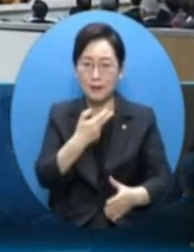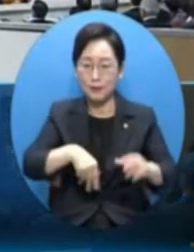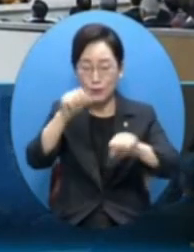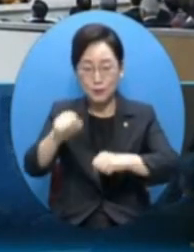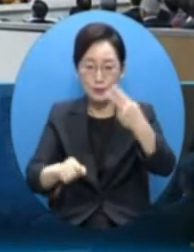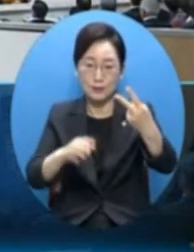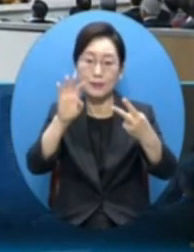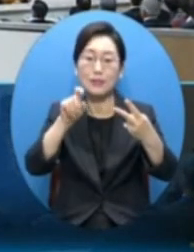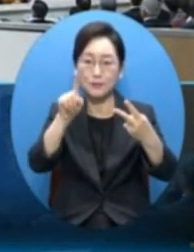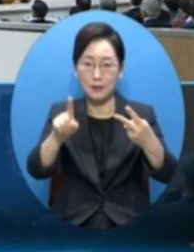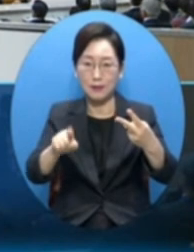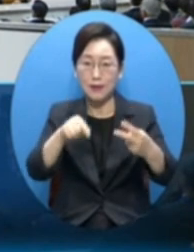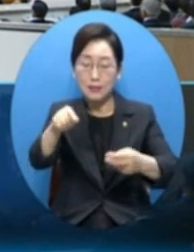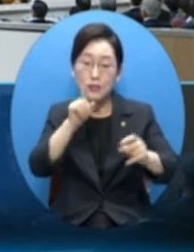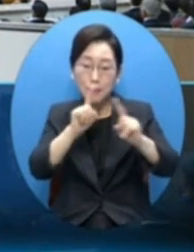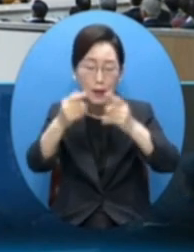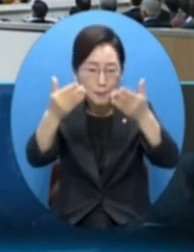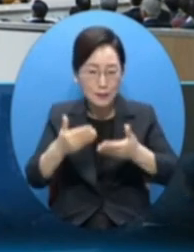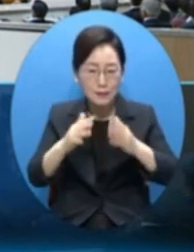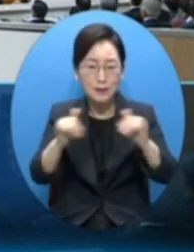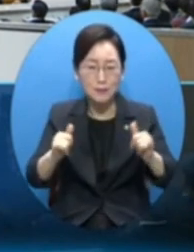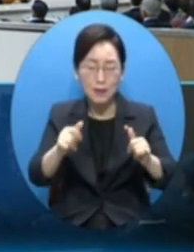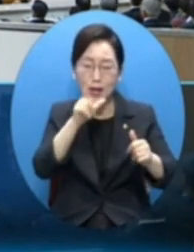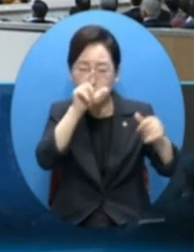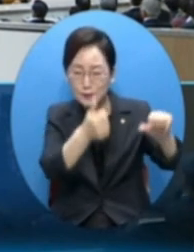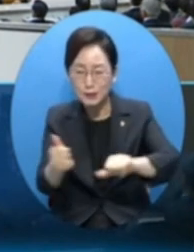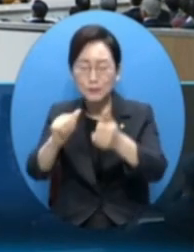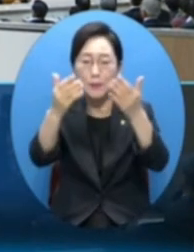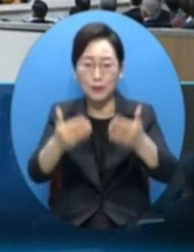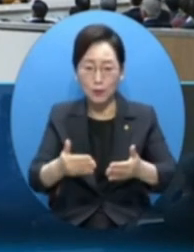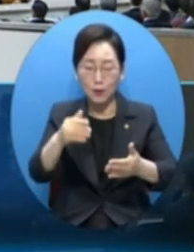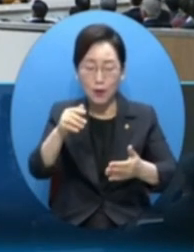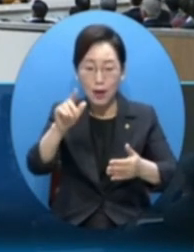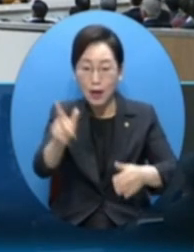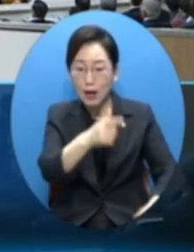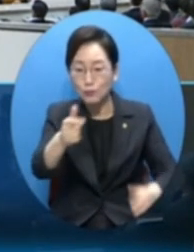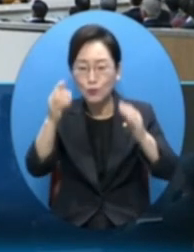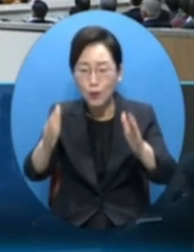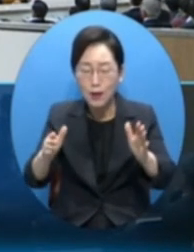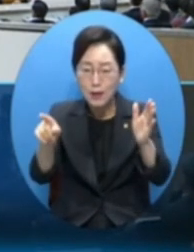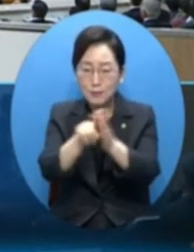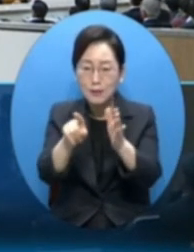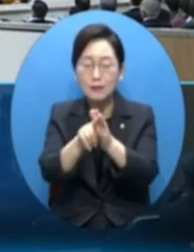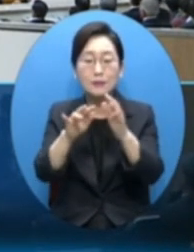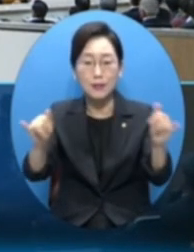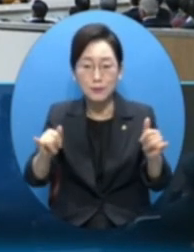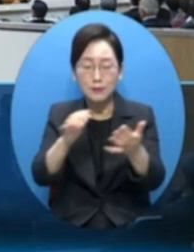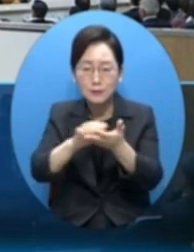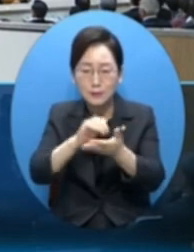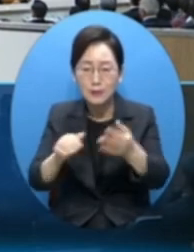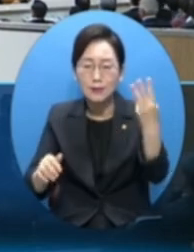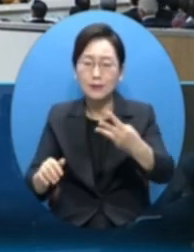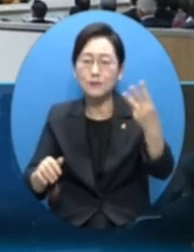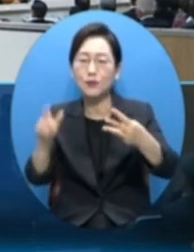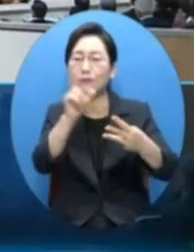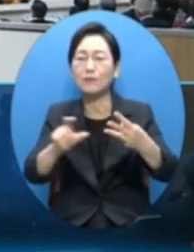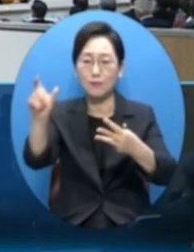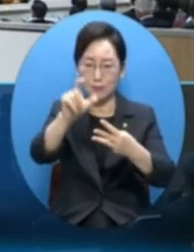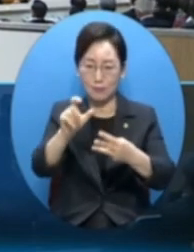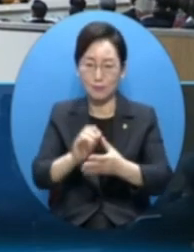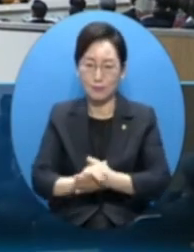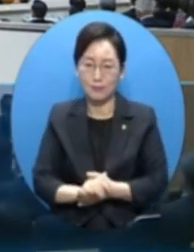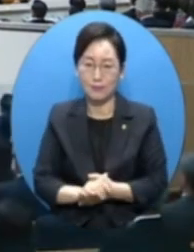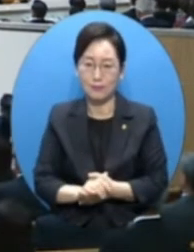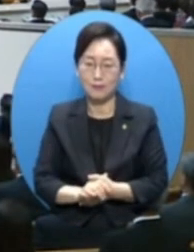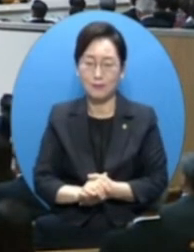성경을 말씀합니다. 그 말을 받은 사람들은 침례를 받으며 이날에 신도의 수가 3천이나 더하더라.